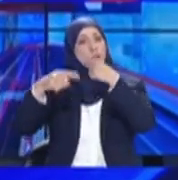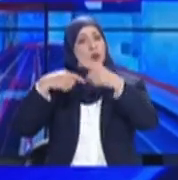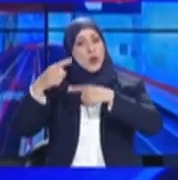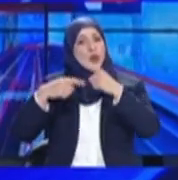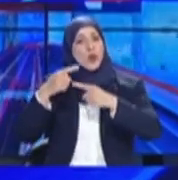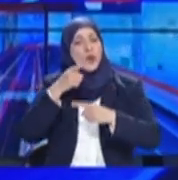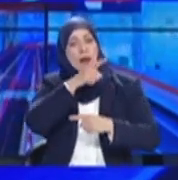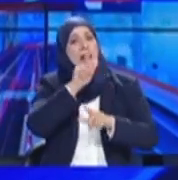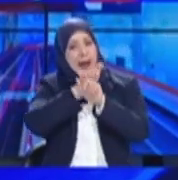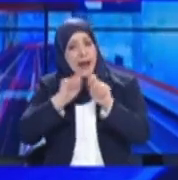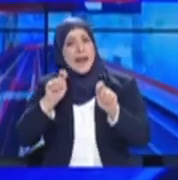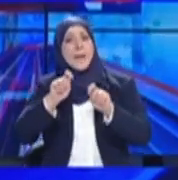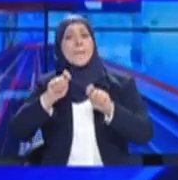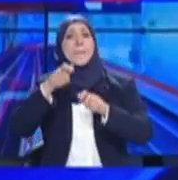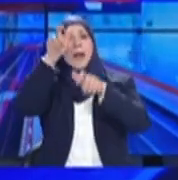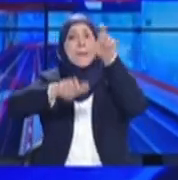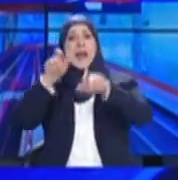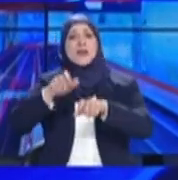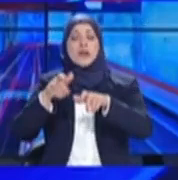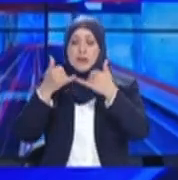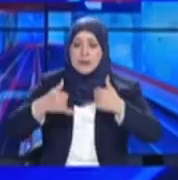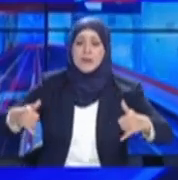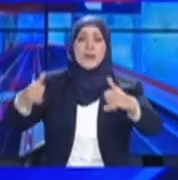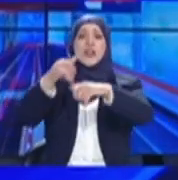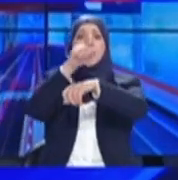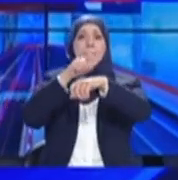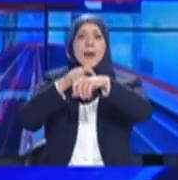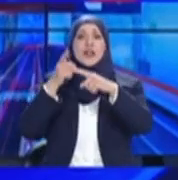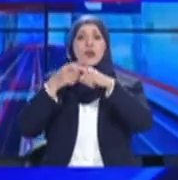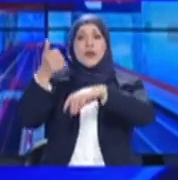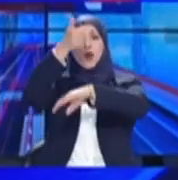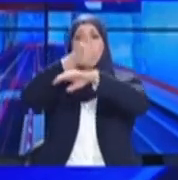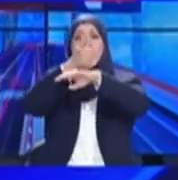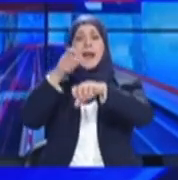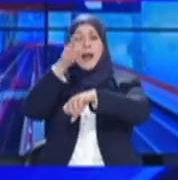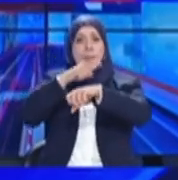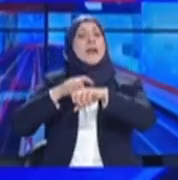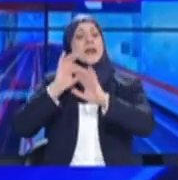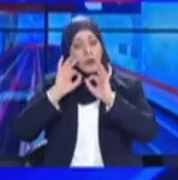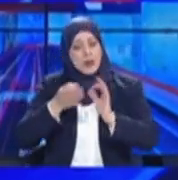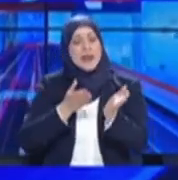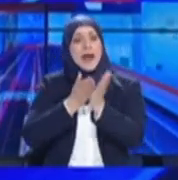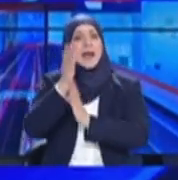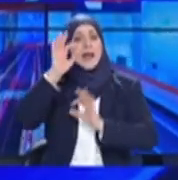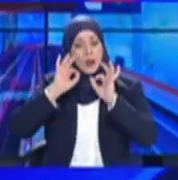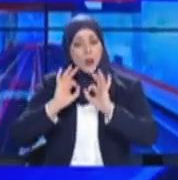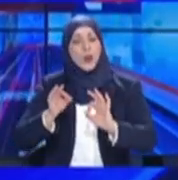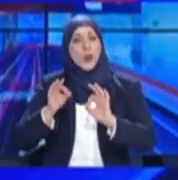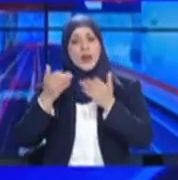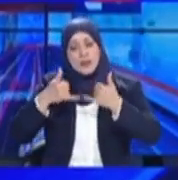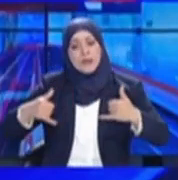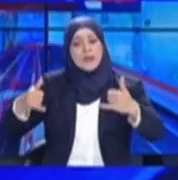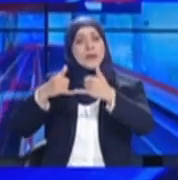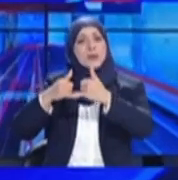مجهود العديد من المجالس البلديه من رؤساء البلديات اللي حقيقه اه شوفوا فيه يتصلوا